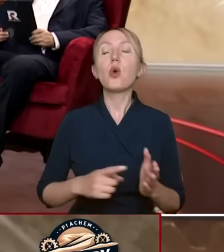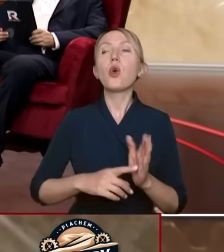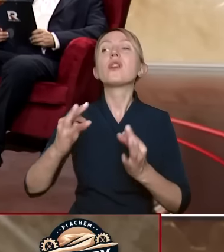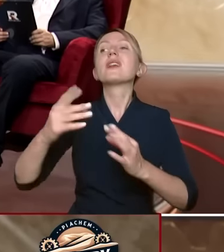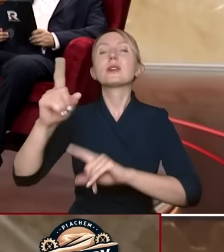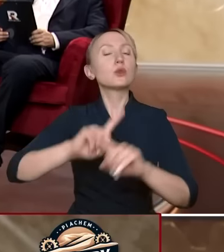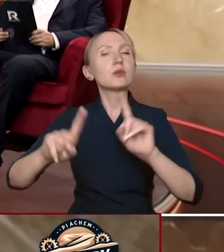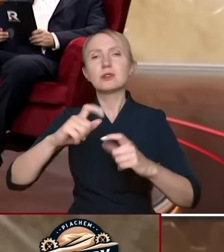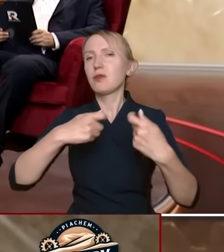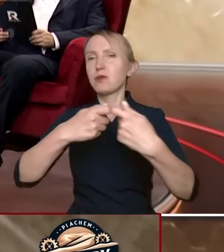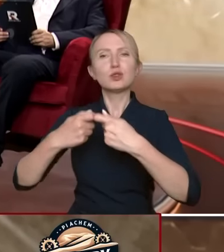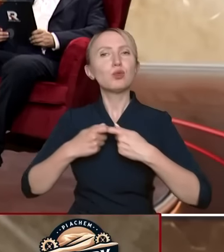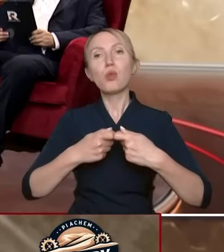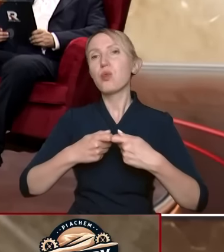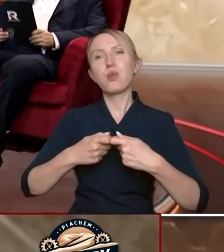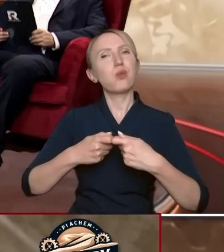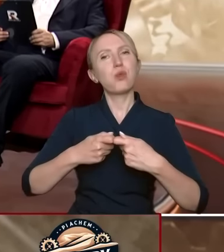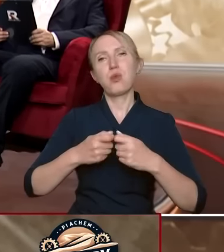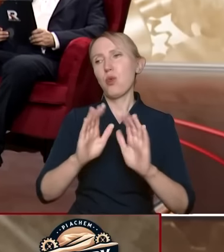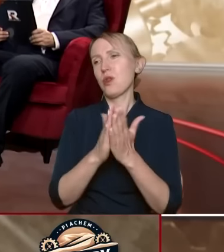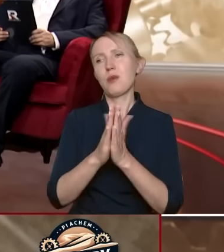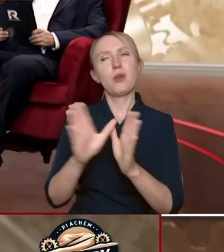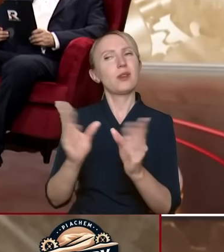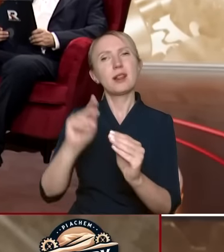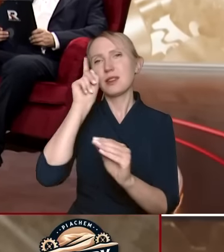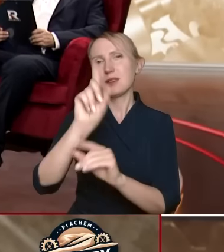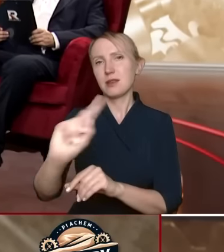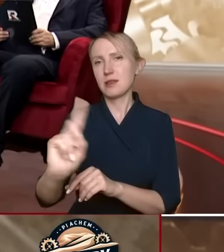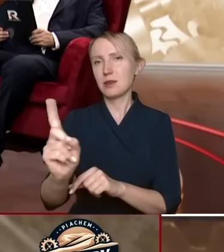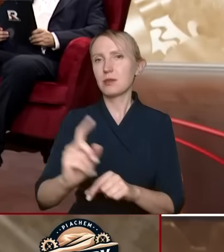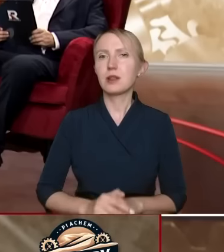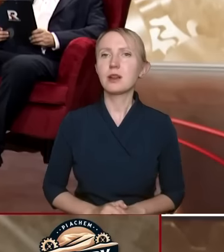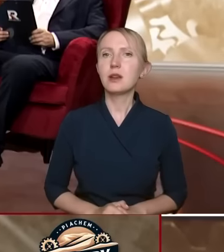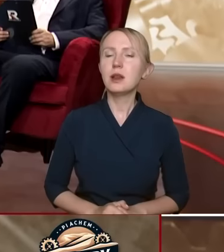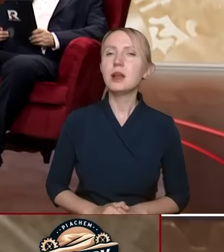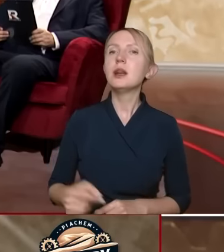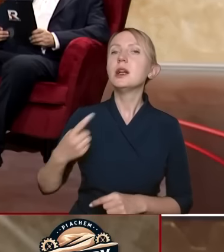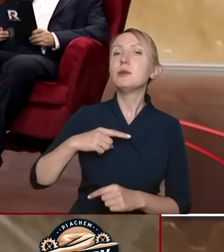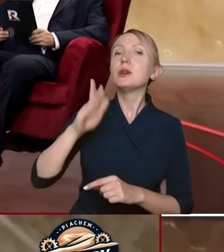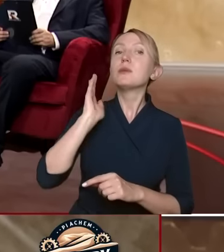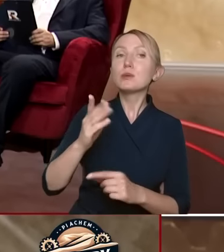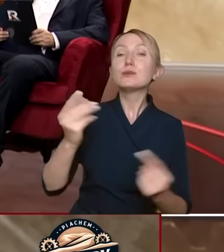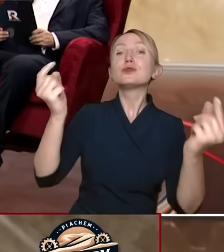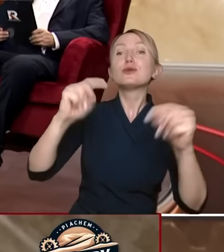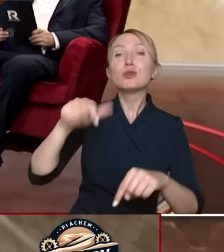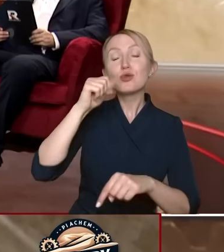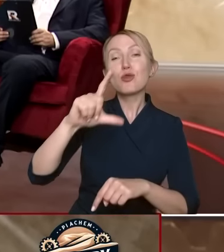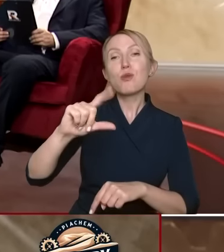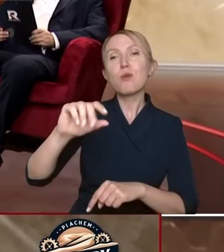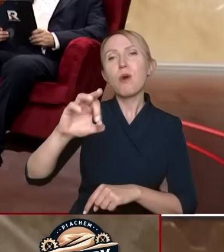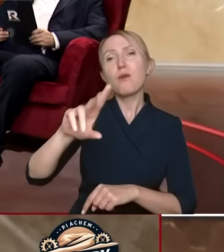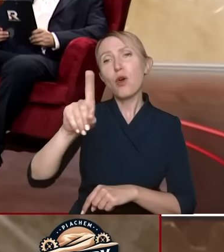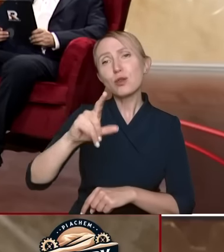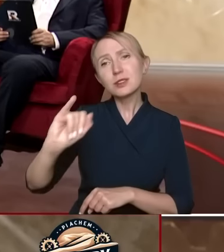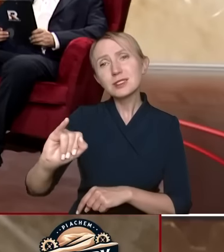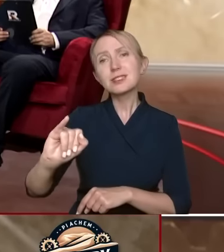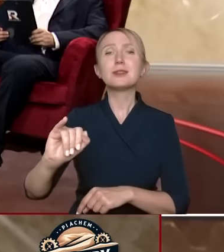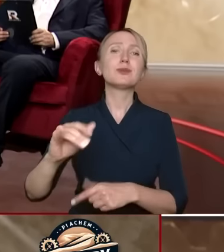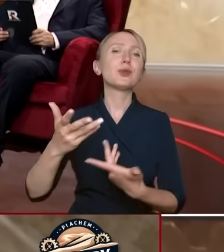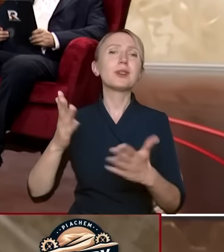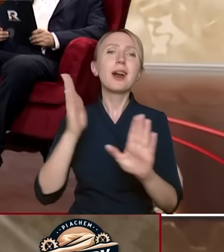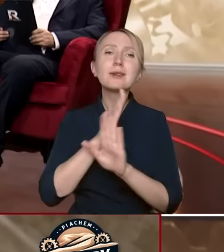żadnej wspólnych podręczników z Niemcami, bo to... No i bądźmy, jeśli można, jutro na Powązkach, bo tam jest niesamowita atmosfera, bo